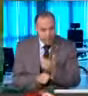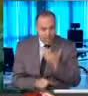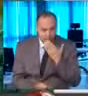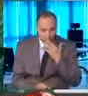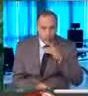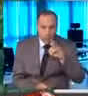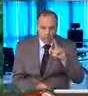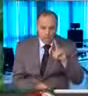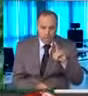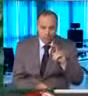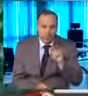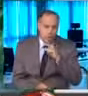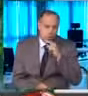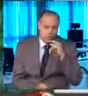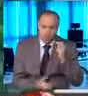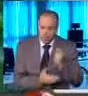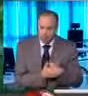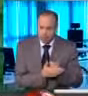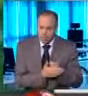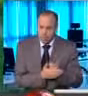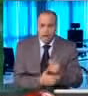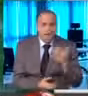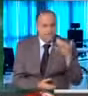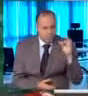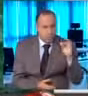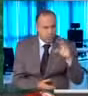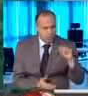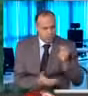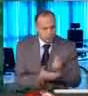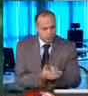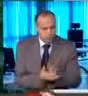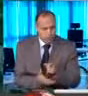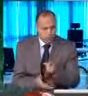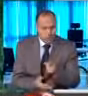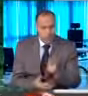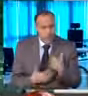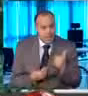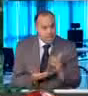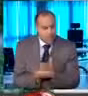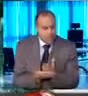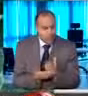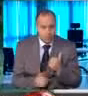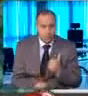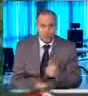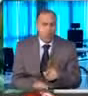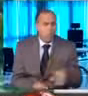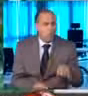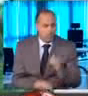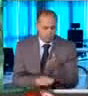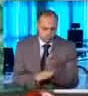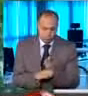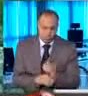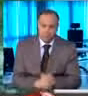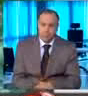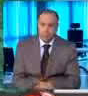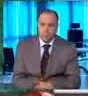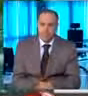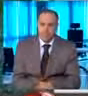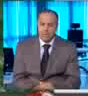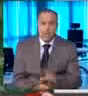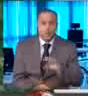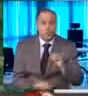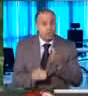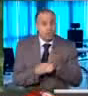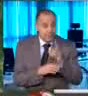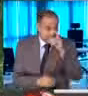السوق الروسية، فما أشاير نتاع السوق الفرنسوية، قاعدين نحضروا مع الأخيال الكل. ماك تعرف باش تدخل سوق جديدة